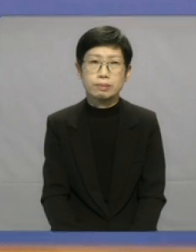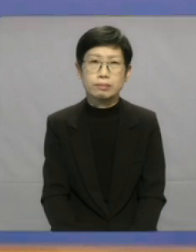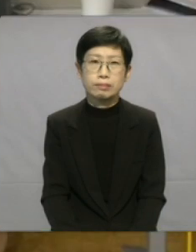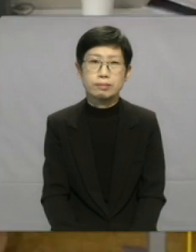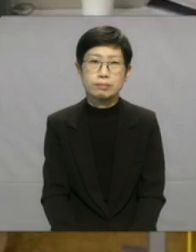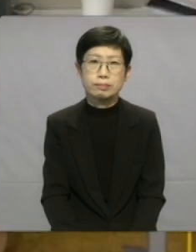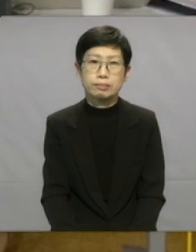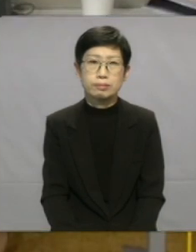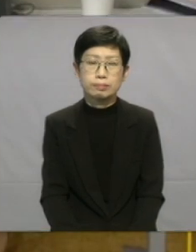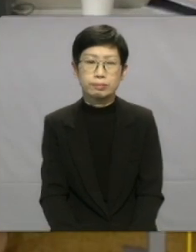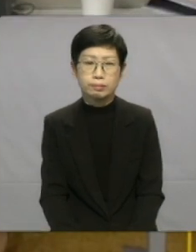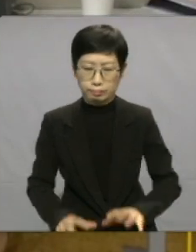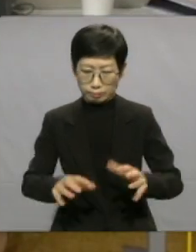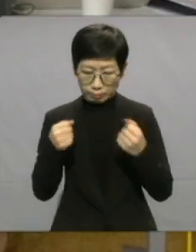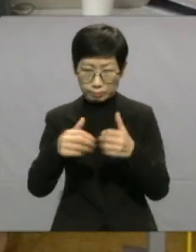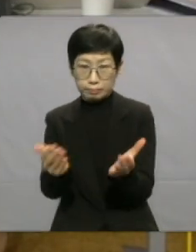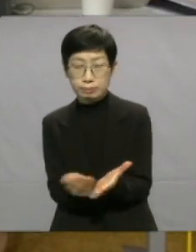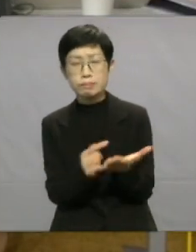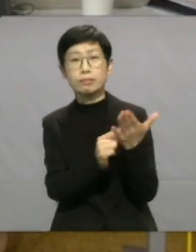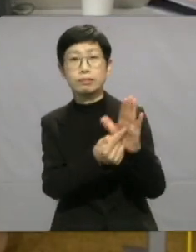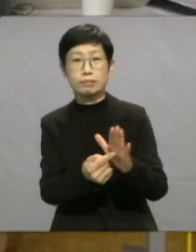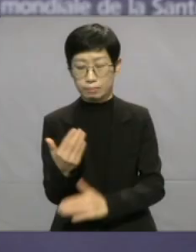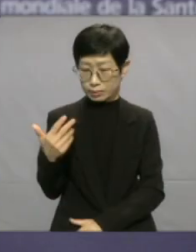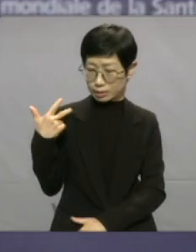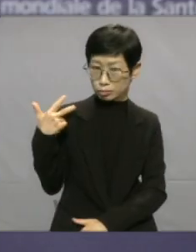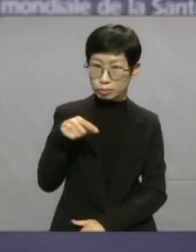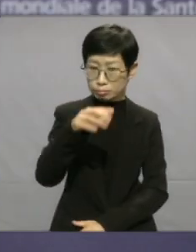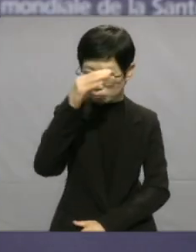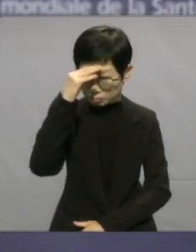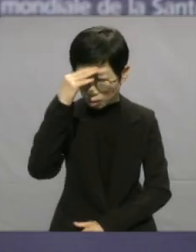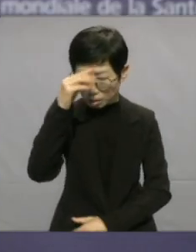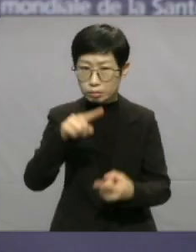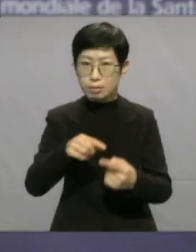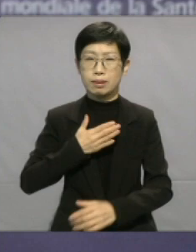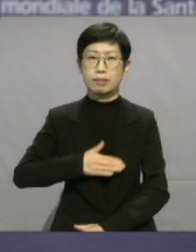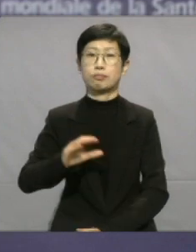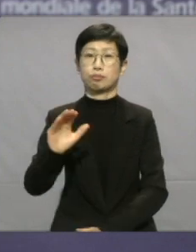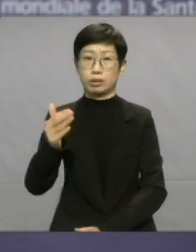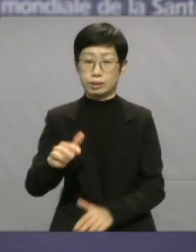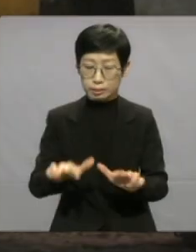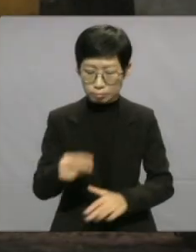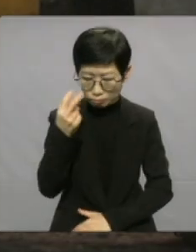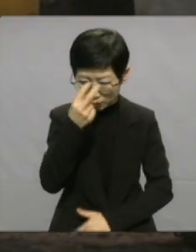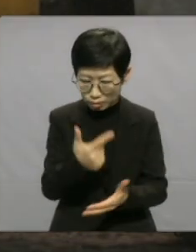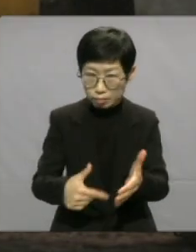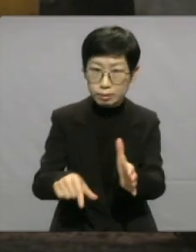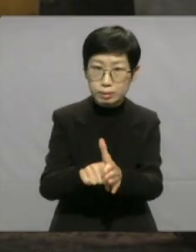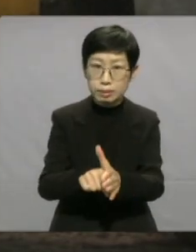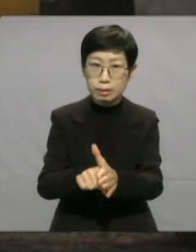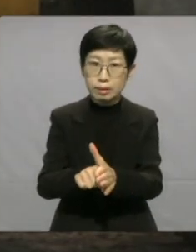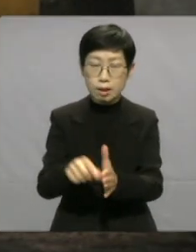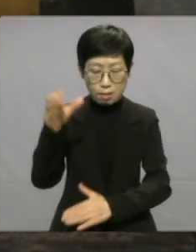germe. 세계보건기구 WHO는 지난주 이 질병의 존재를 인지했다며 현재 조사를 위해